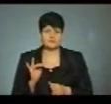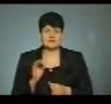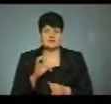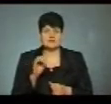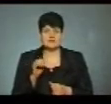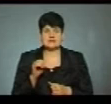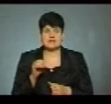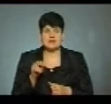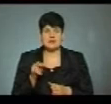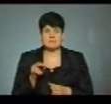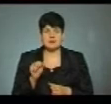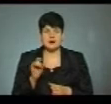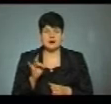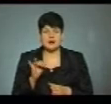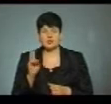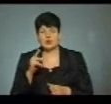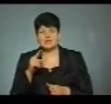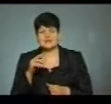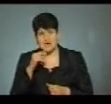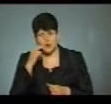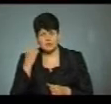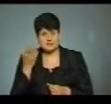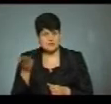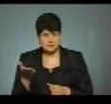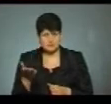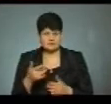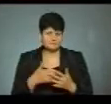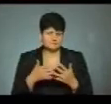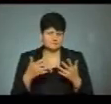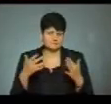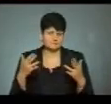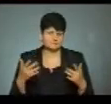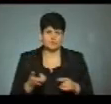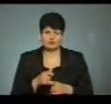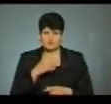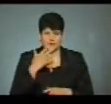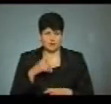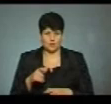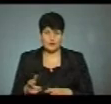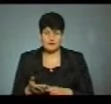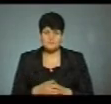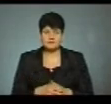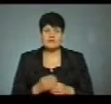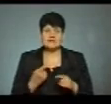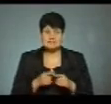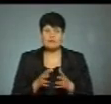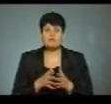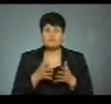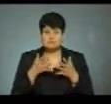сєпарів, і хто за Росію, і так далі, тому подібно дуже багато людей. І це в